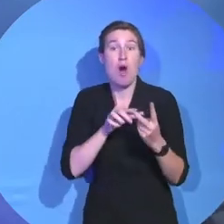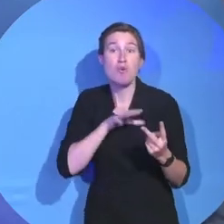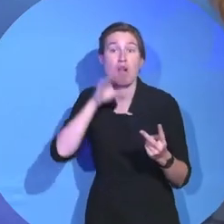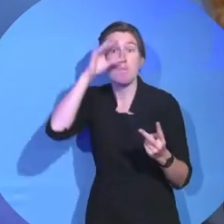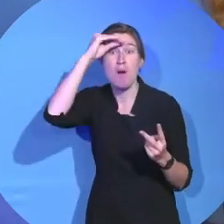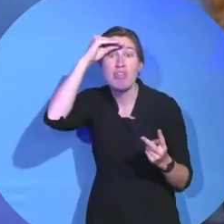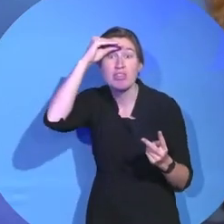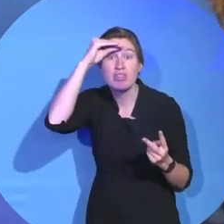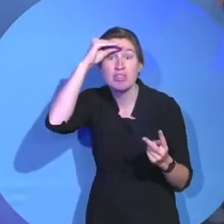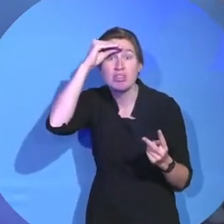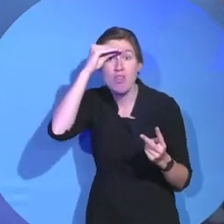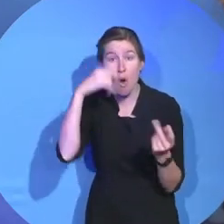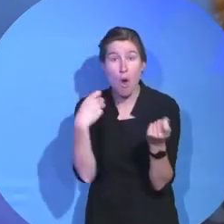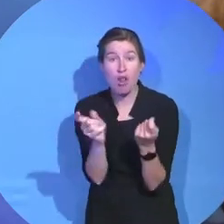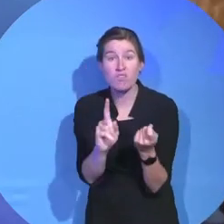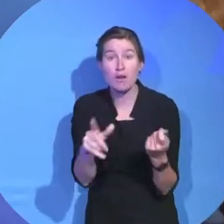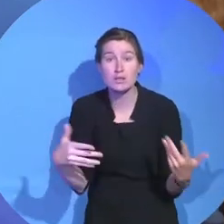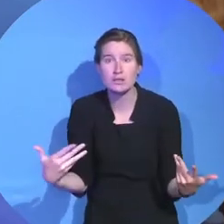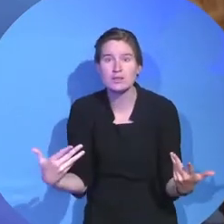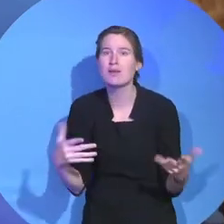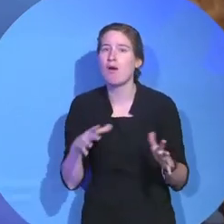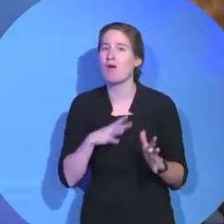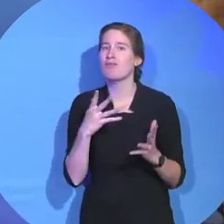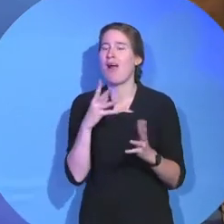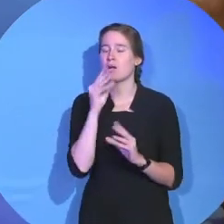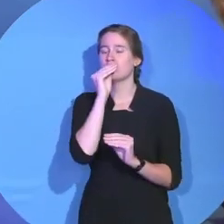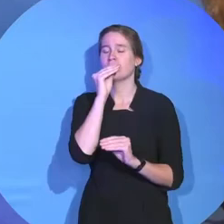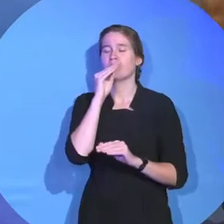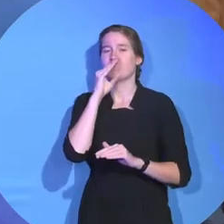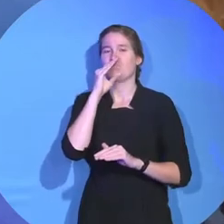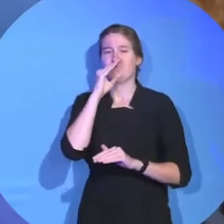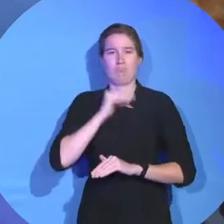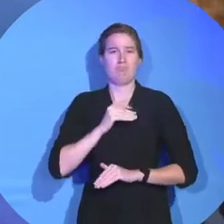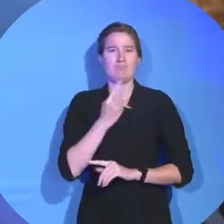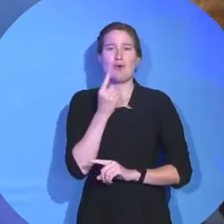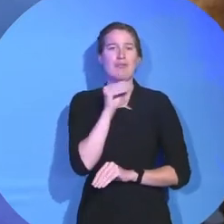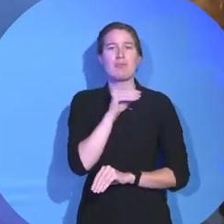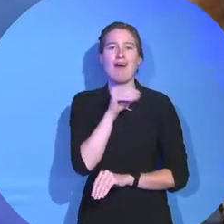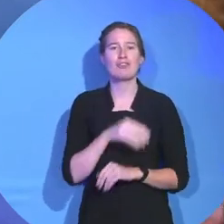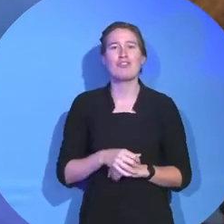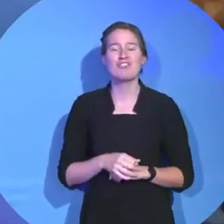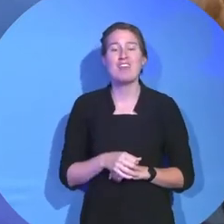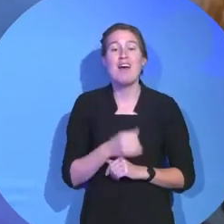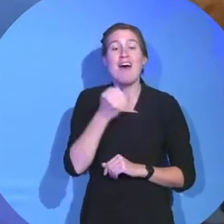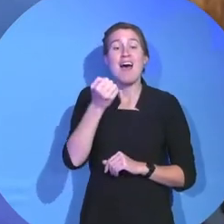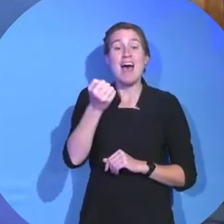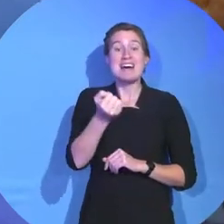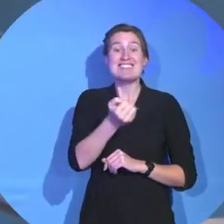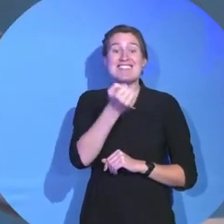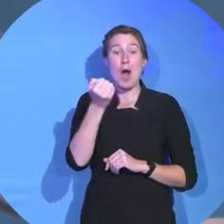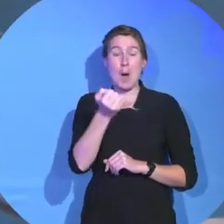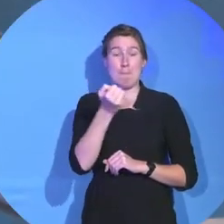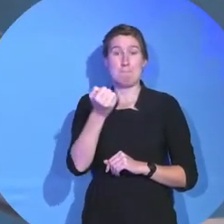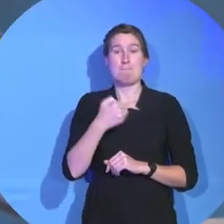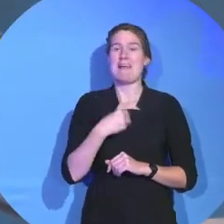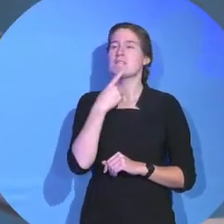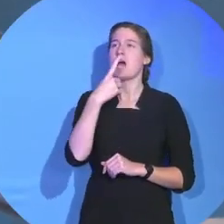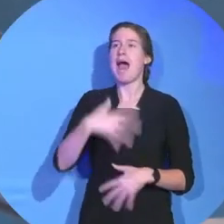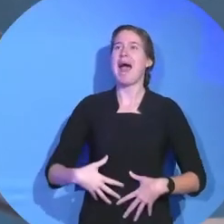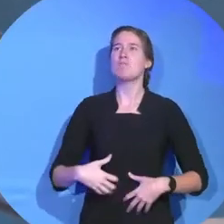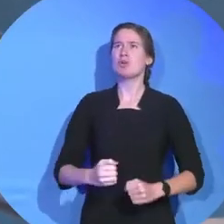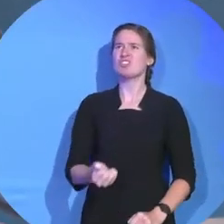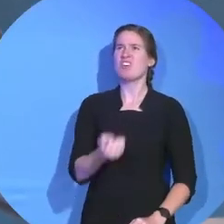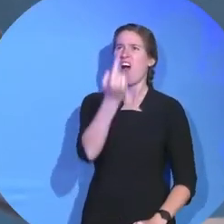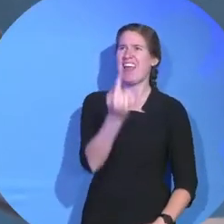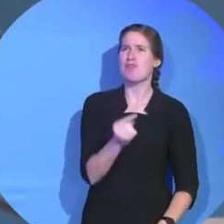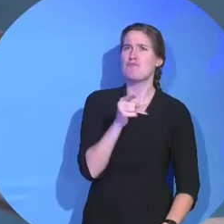ander taboe. Hmm. Dus vandaar... Ja, ben ik er geen voorstander van om mee te gaan in het idee van abortus is een vrouwenzaak